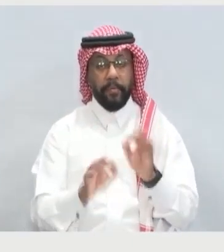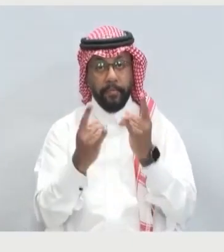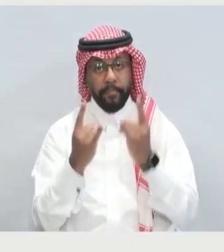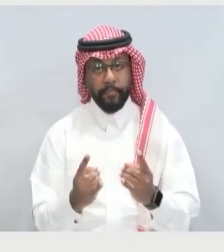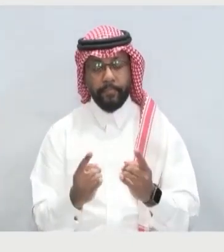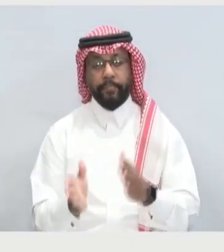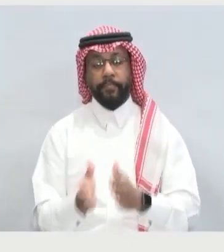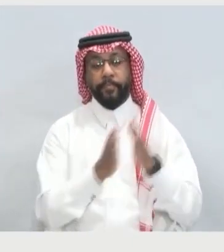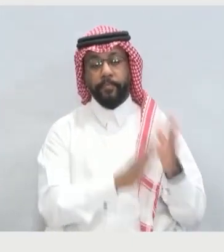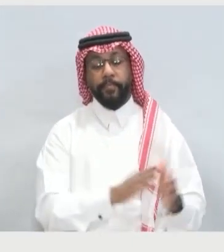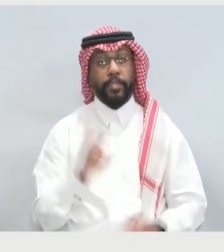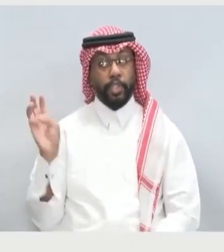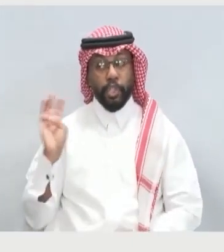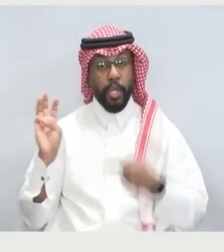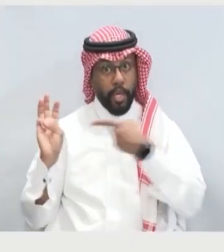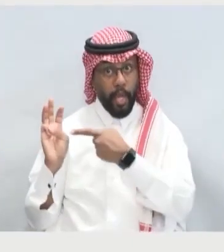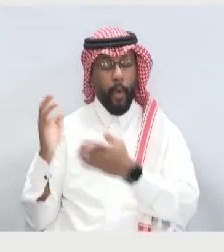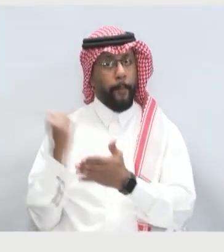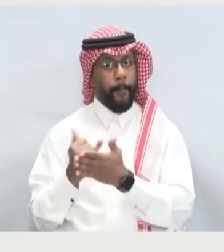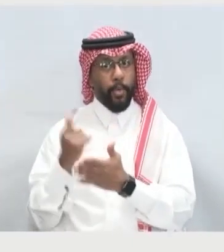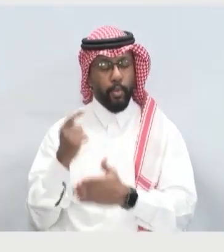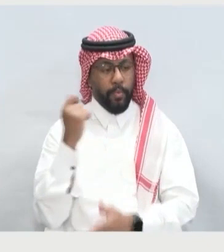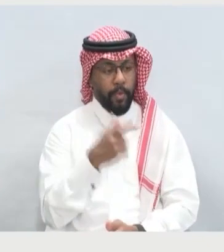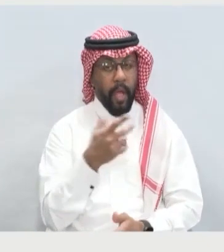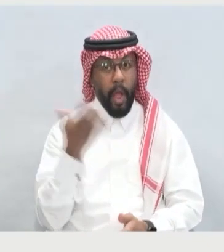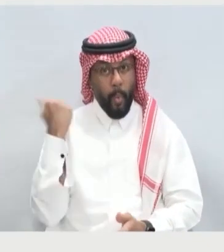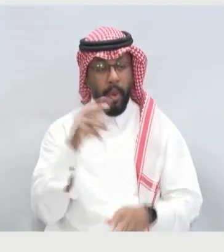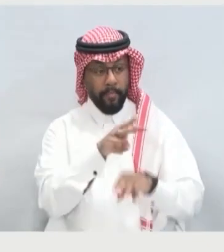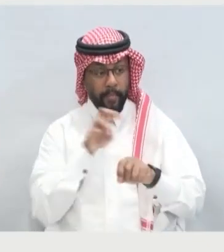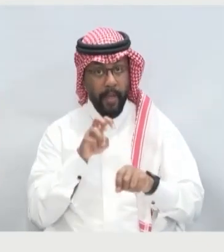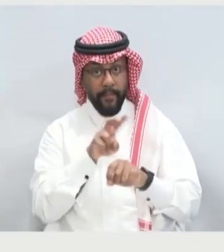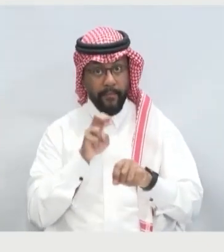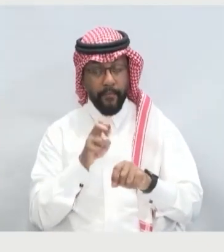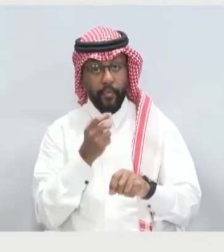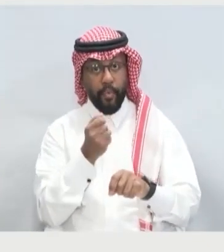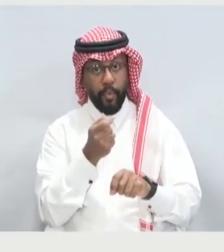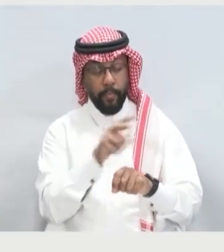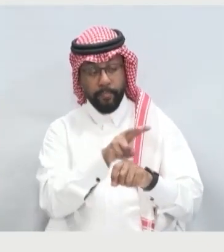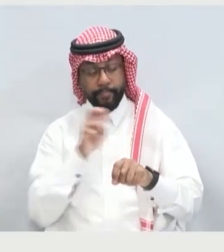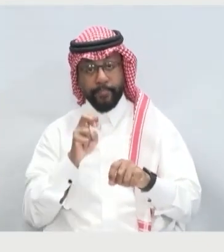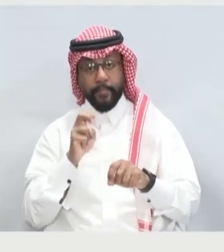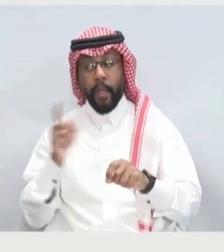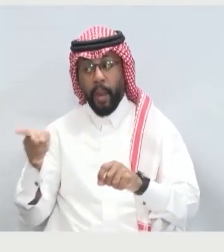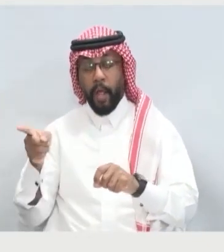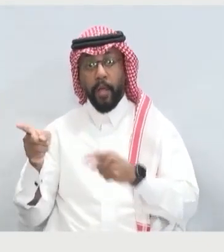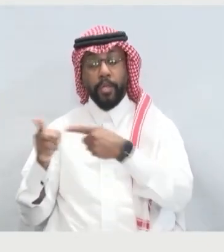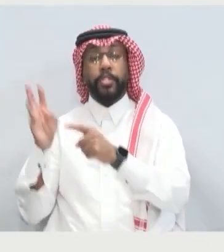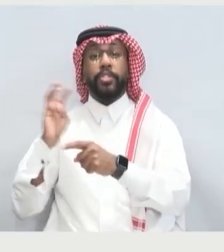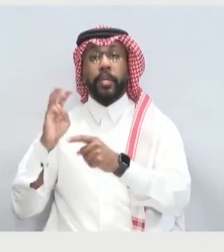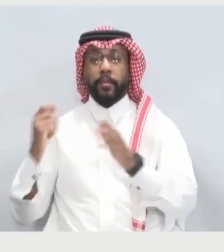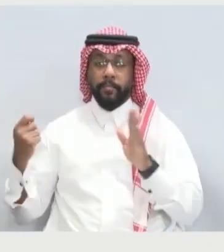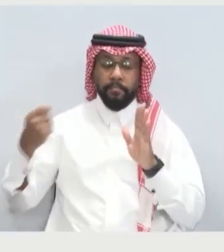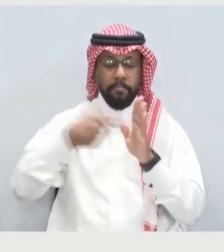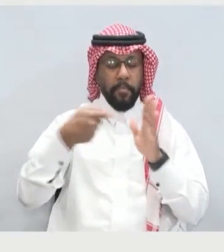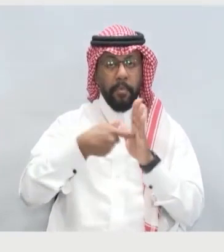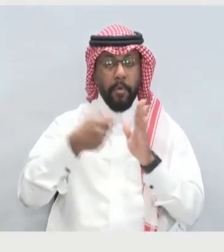مهمه في تحديد قدره الشركه على الوفاء بالالتزام اذا هذه المبالغ او الاصول المتداوله تحدد قدره الشركه على